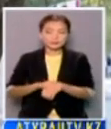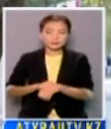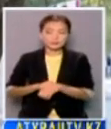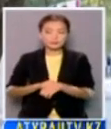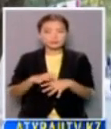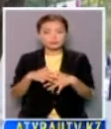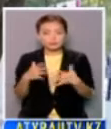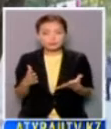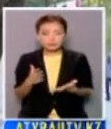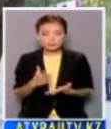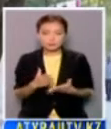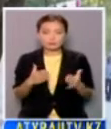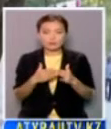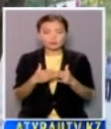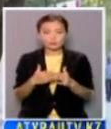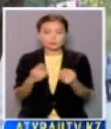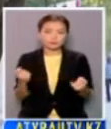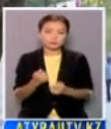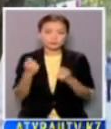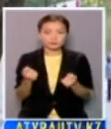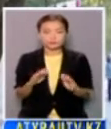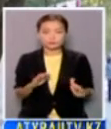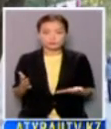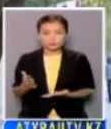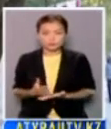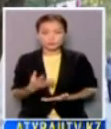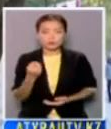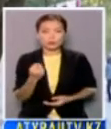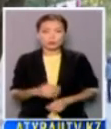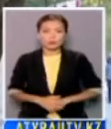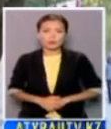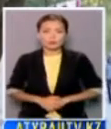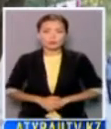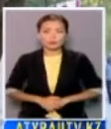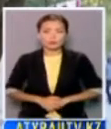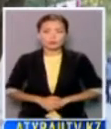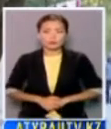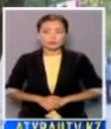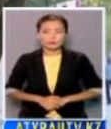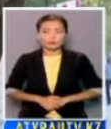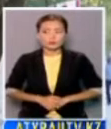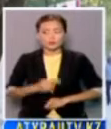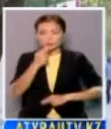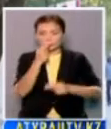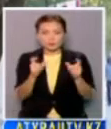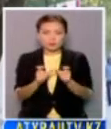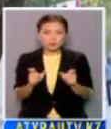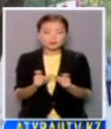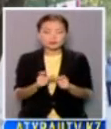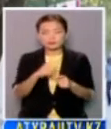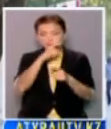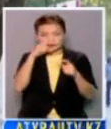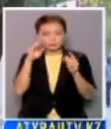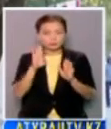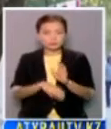10-нан астам фактілер ол үйлерінде той өткізген фактілер болды. Сосын үйлерінде азық-түлік магазиндерде